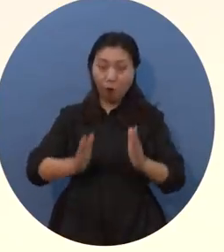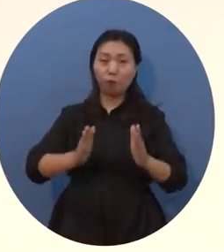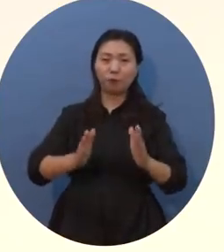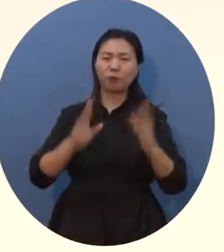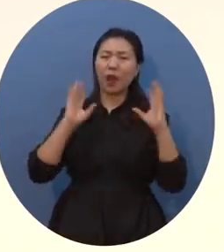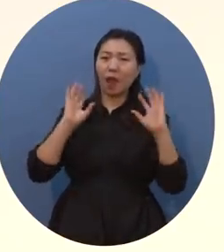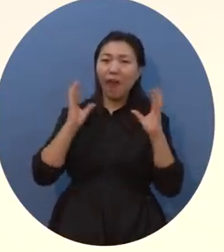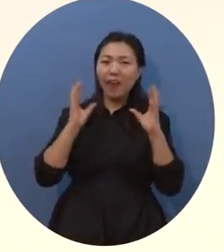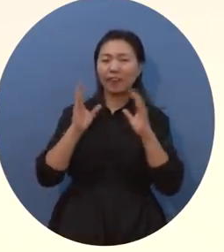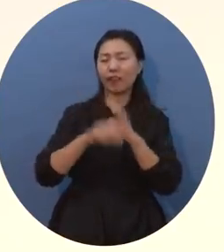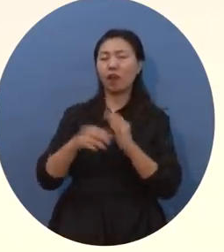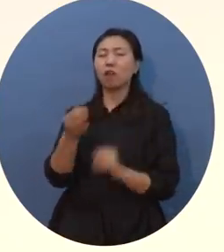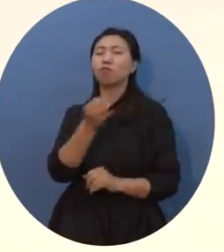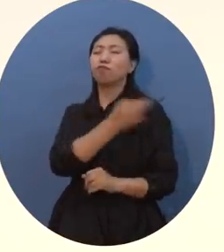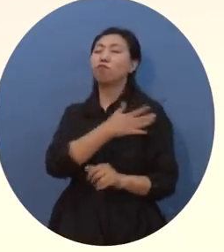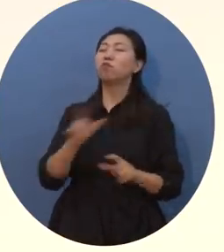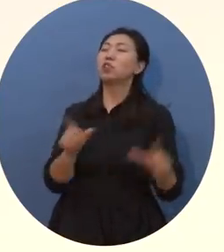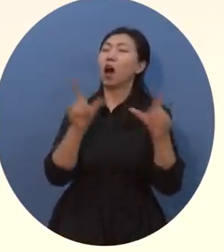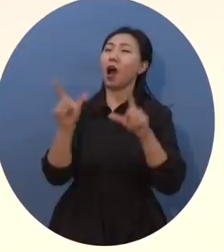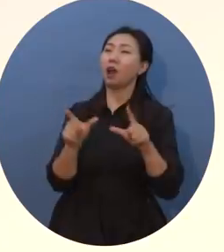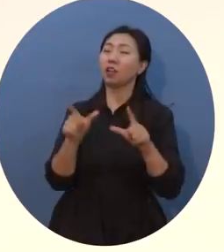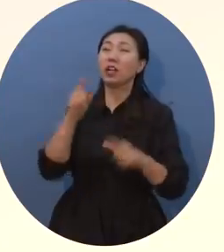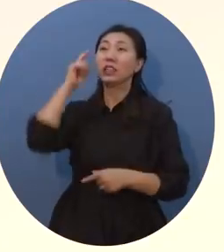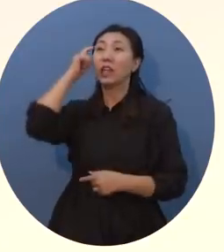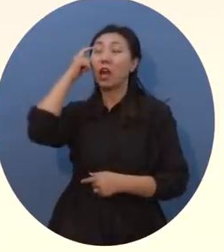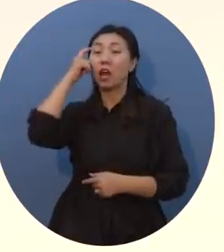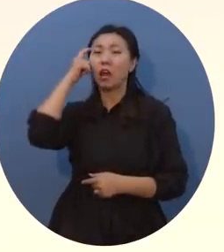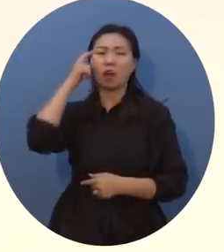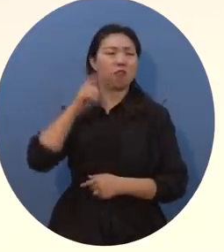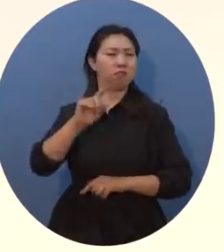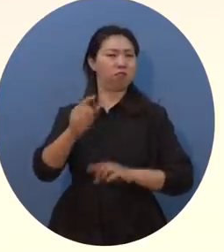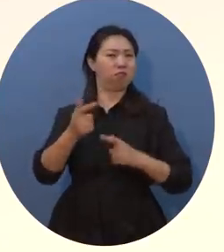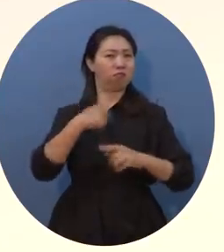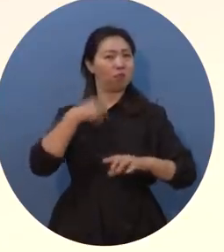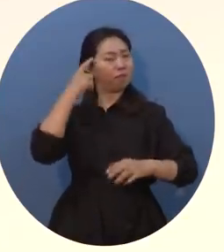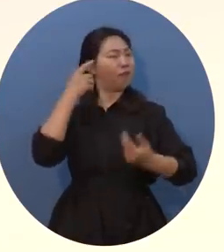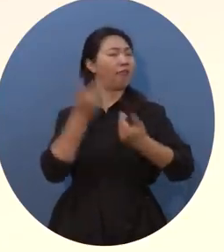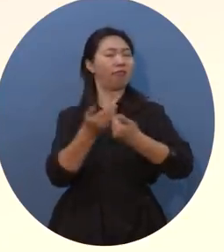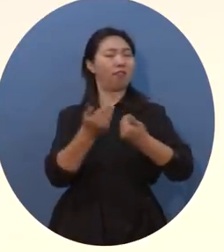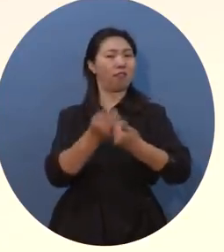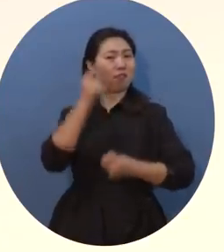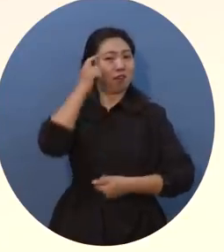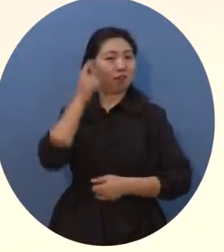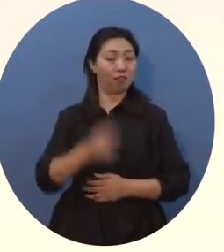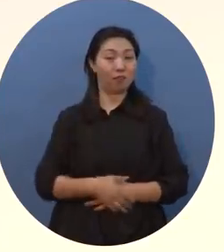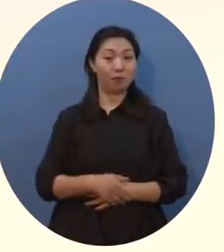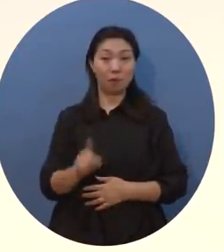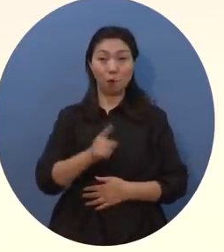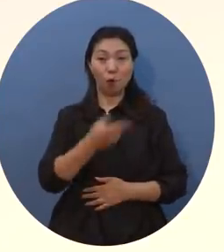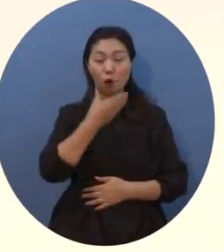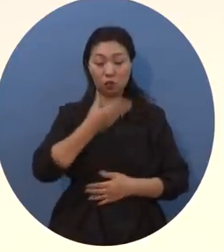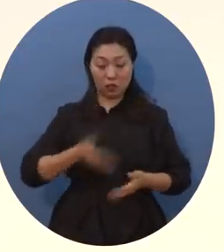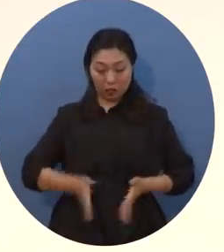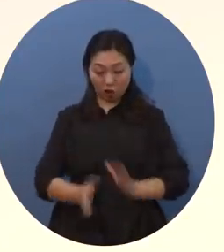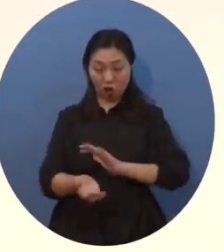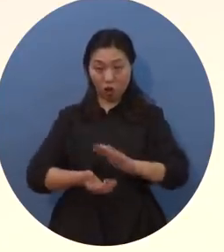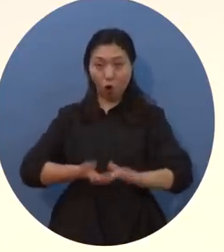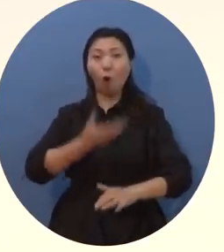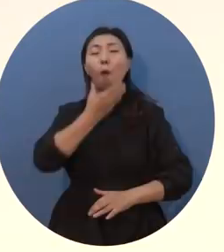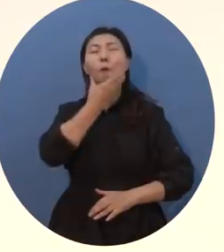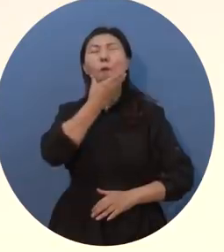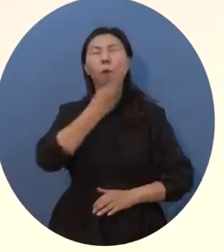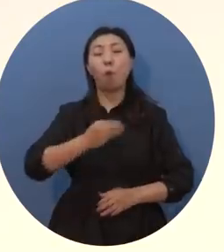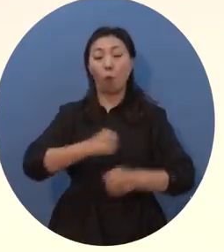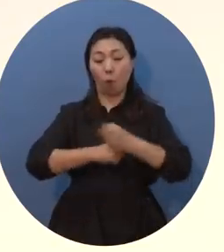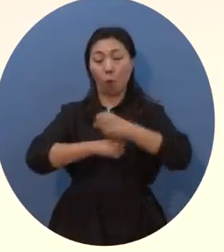어릴 때 부유하게 자랐다. 이렇게 생각하는데 저는 그렇게 생각 안 해요. 저는 전생에 복을 많이 지어서